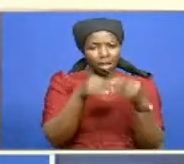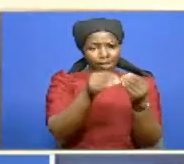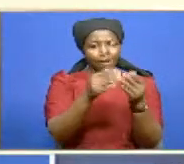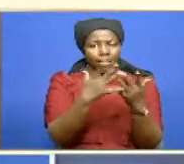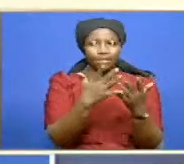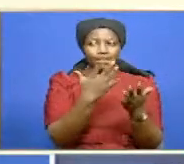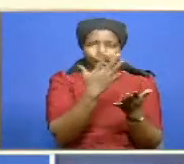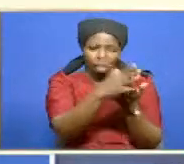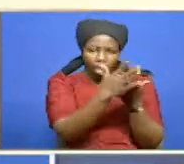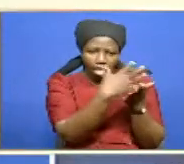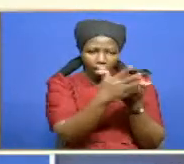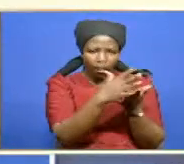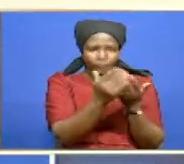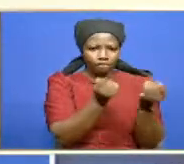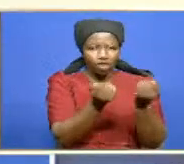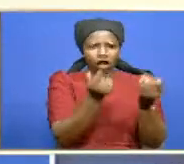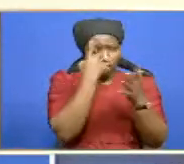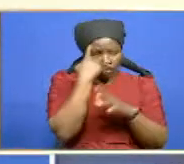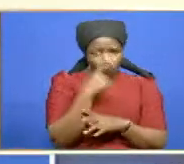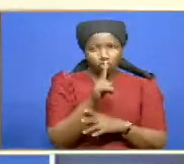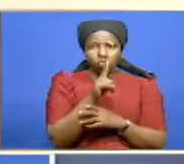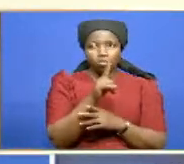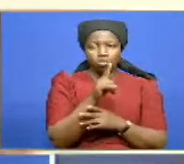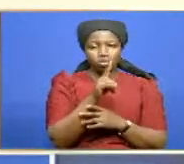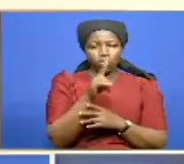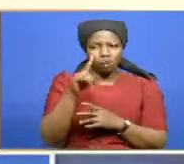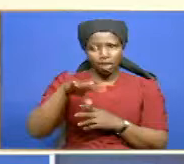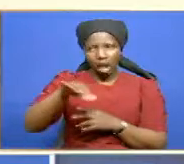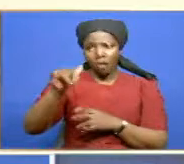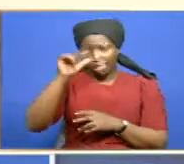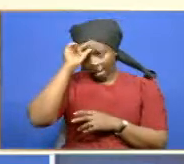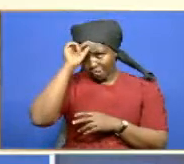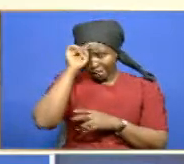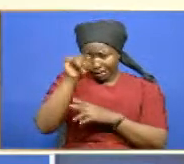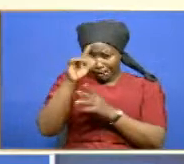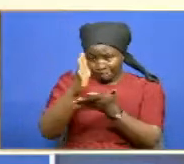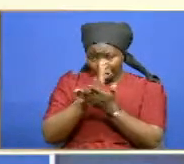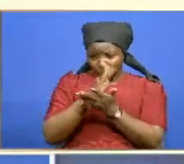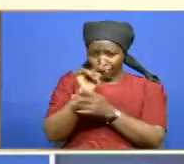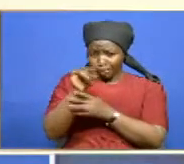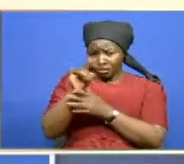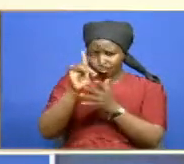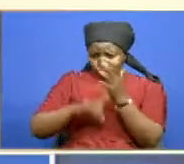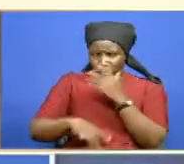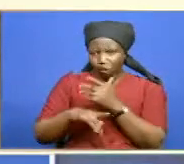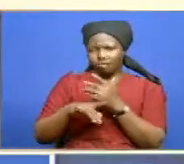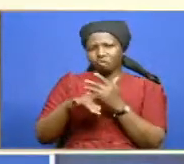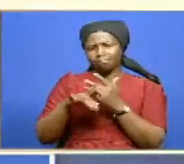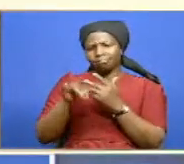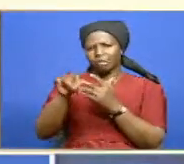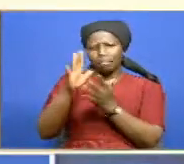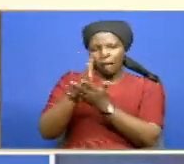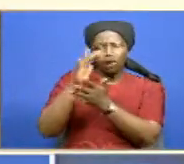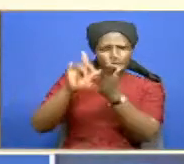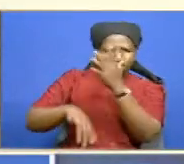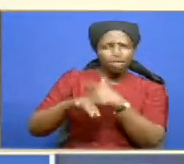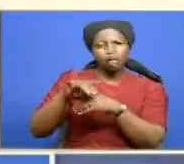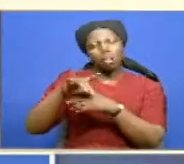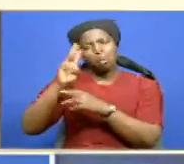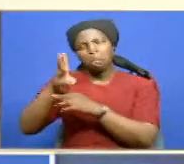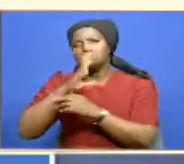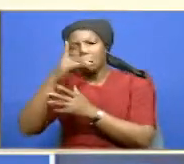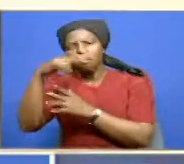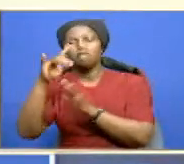vehicles for the executives. Is that part of what will be approved? Or are we saying we can